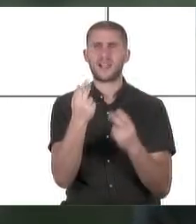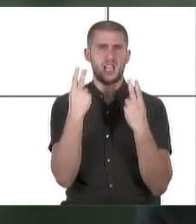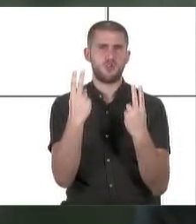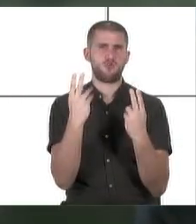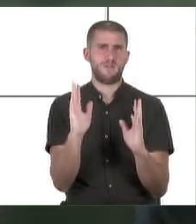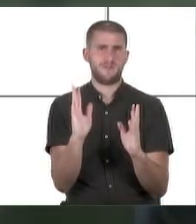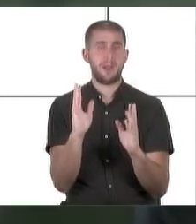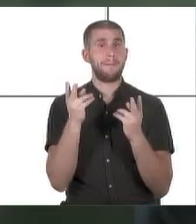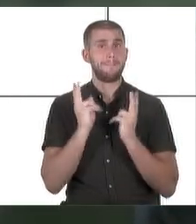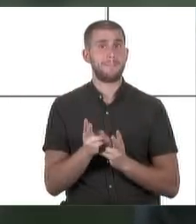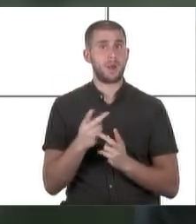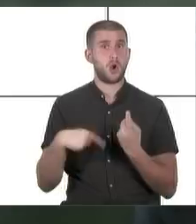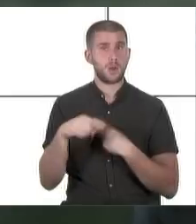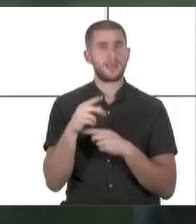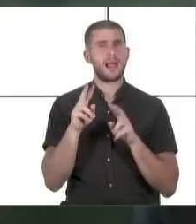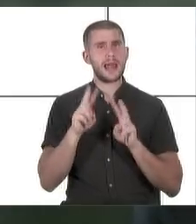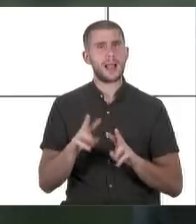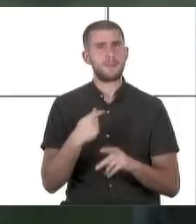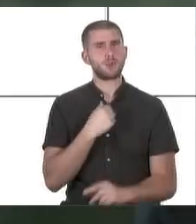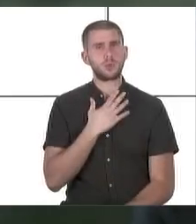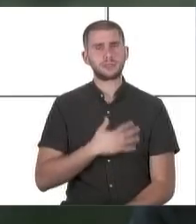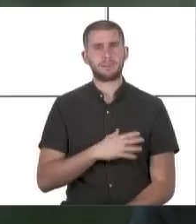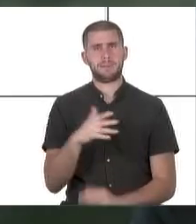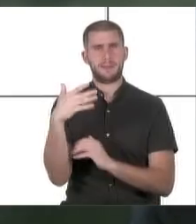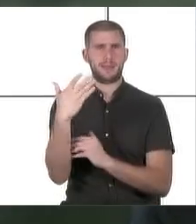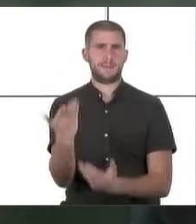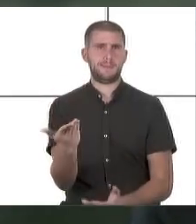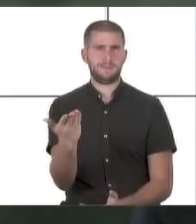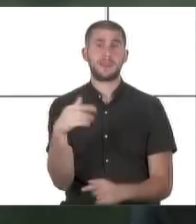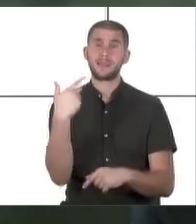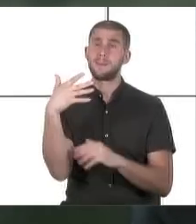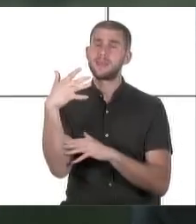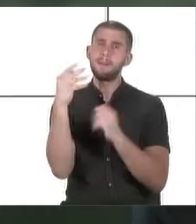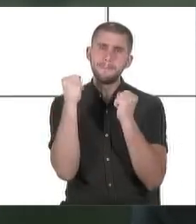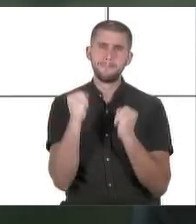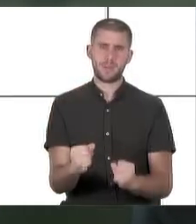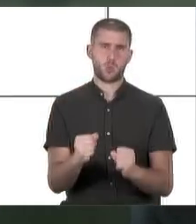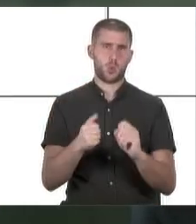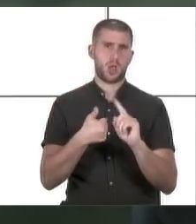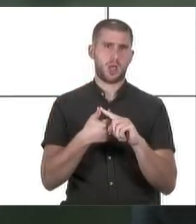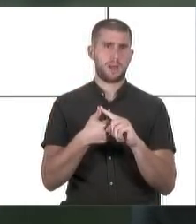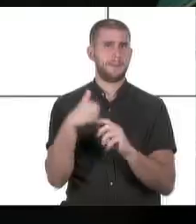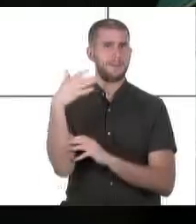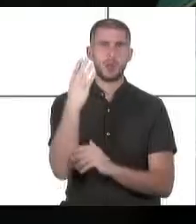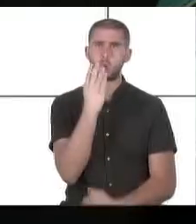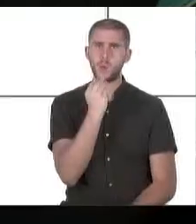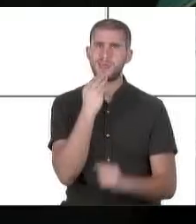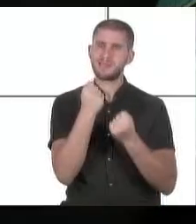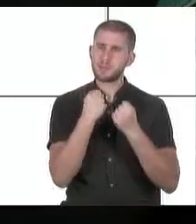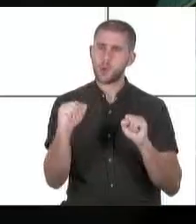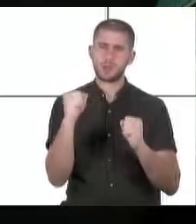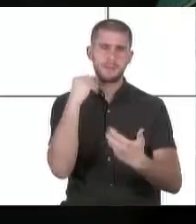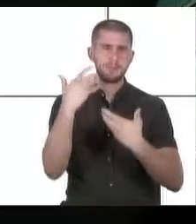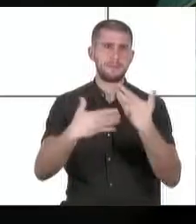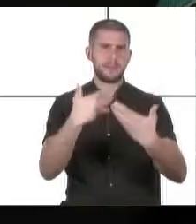ביותר ביכולת שלנו לקיים את מה שאנחנו רוצים במדינה הזאת. שתהיה פה מדינה בטוחה, שתהיה פה מדינה יהודית,